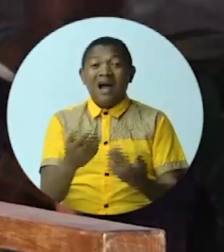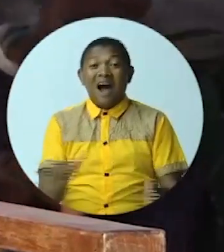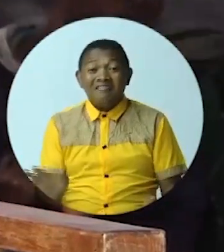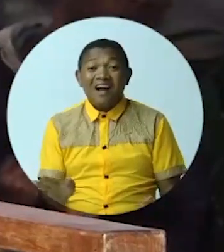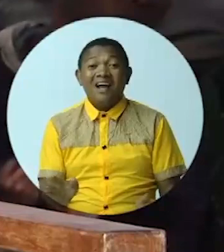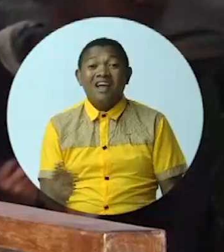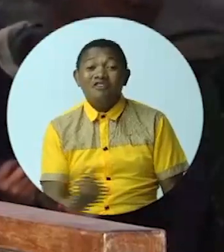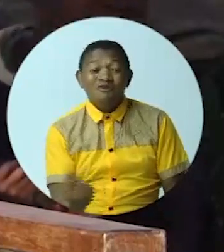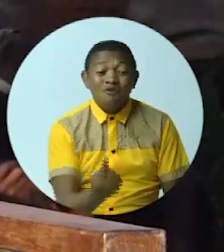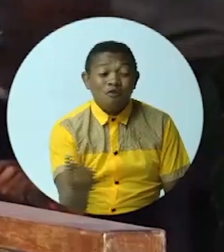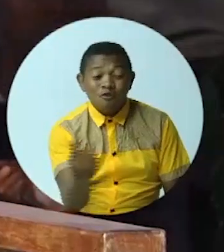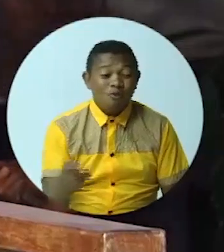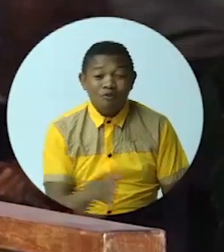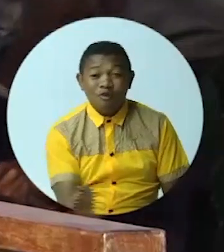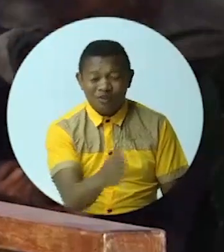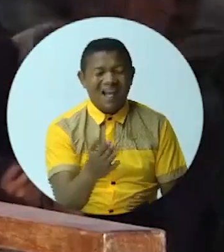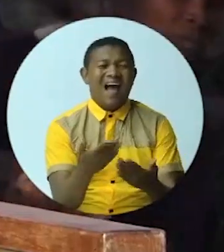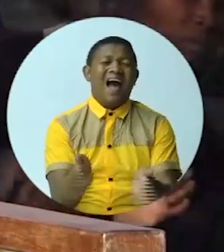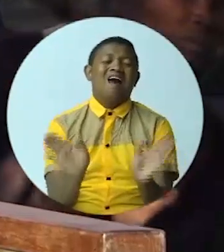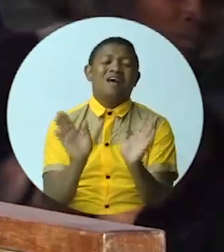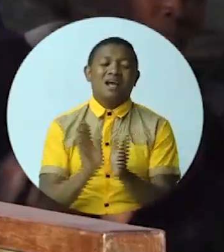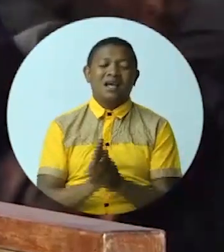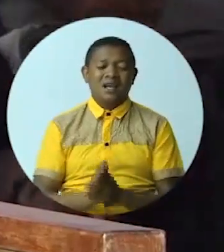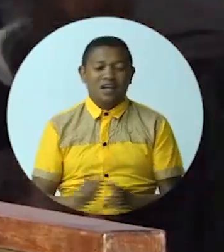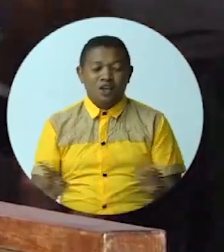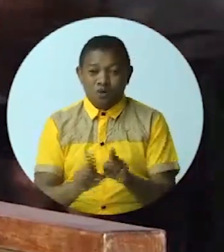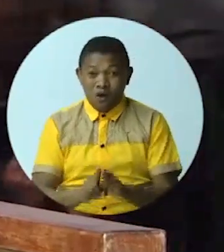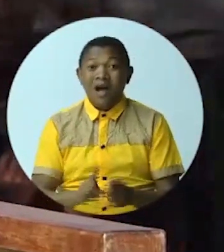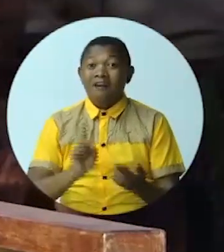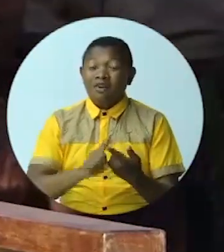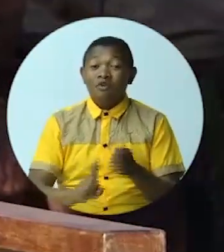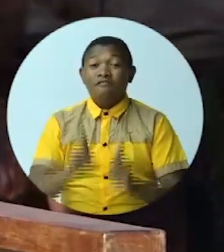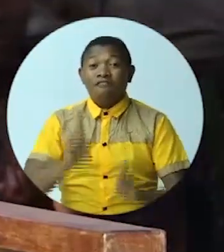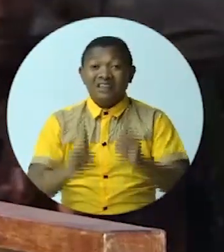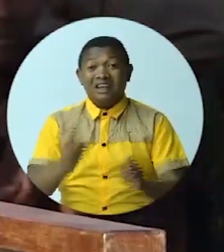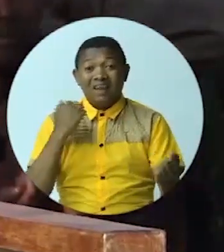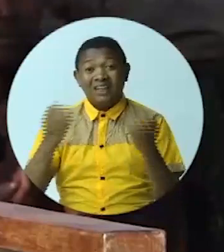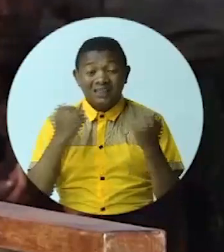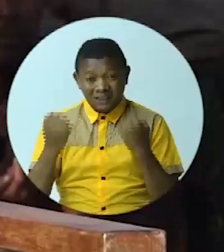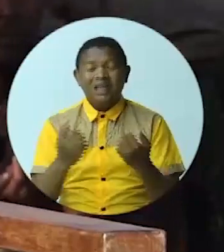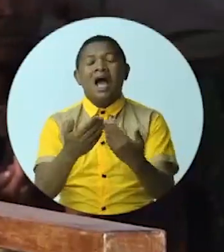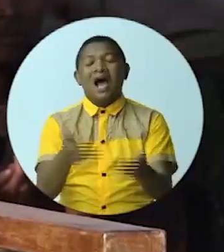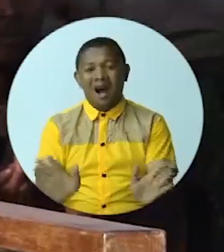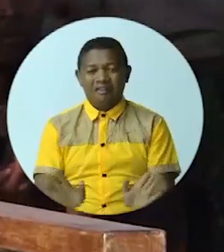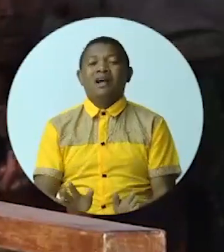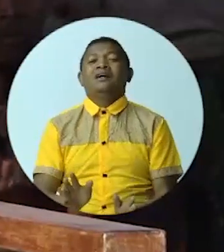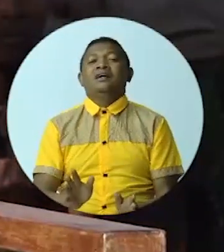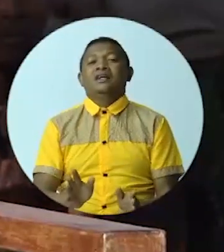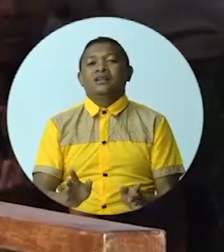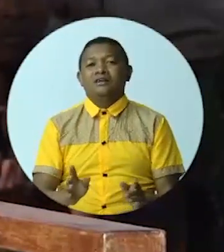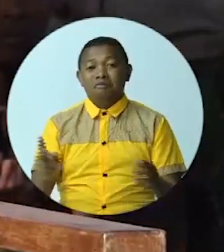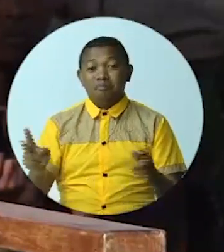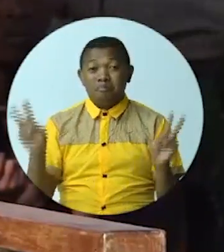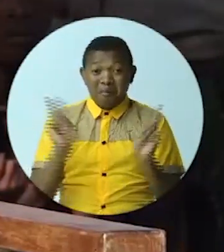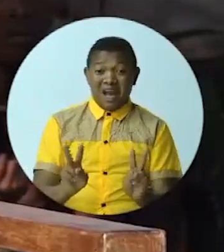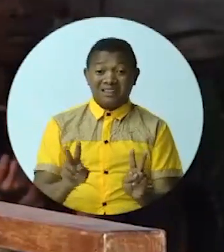ireo hetsika ara-panatanjahantena raha toa ka tsy mihoatra ny 200 ny mpanatrika izany. Milohan'ny hamaranantsika ny